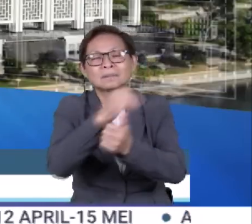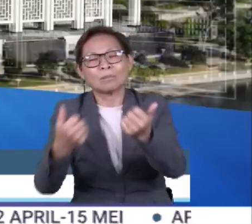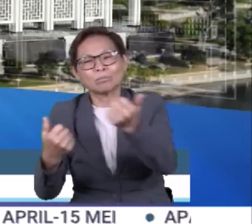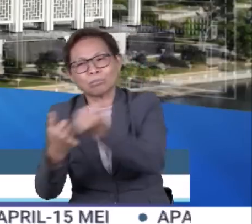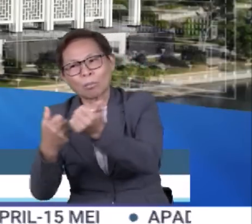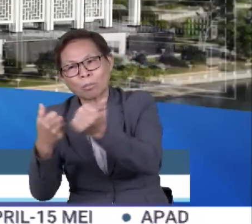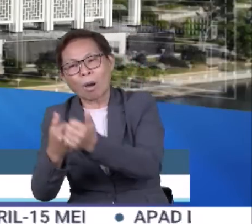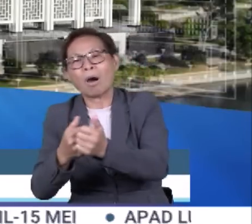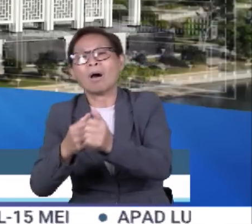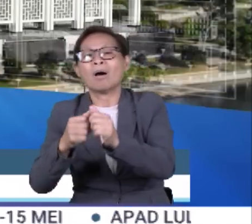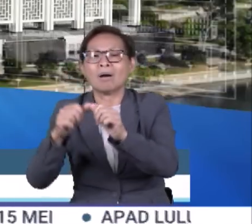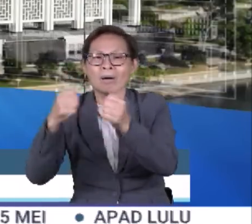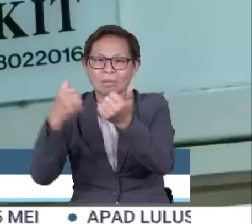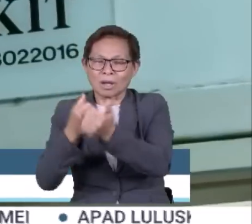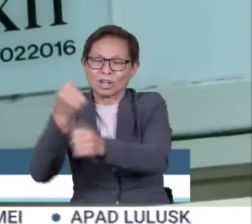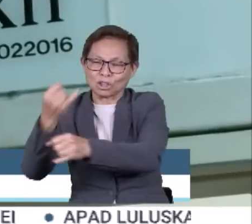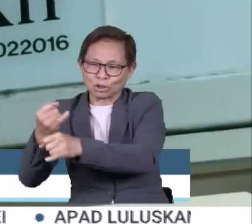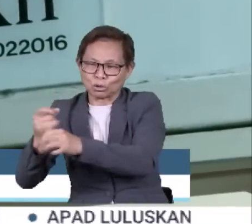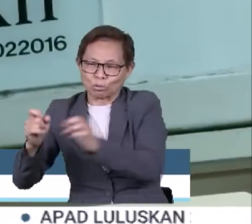swasta.